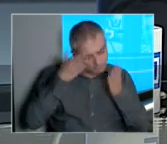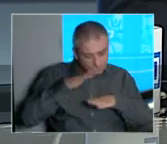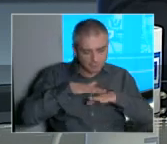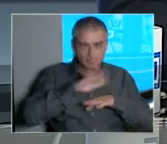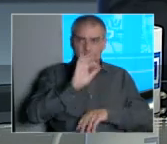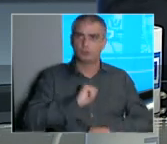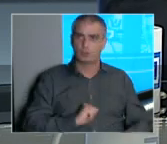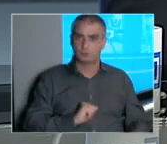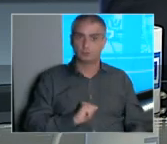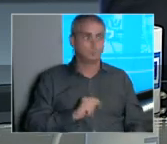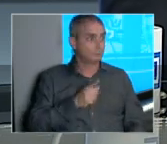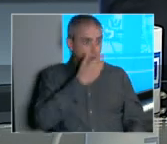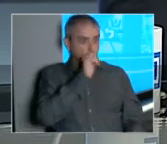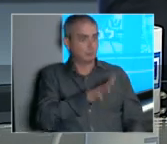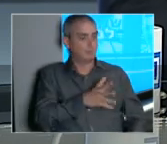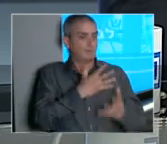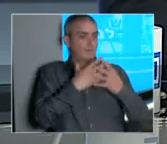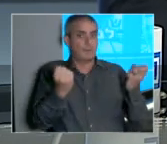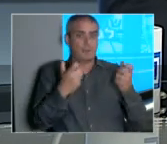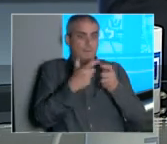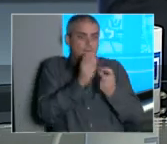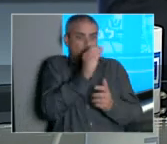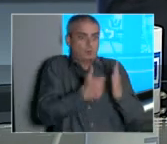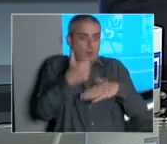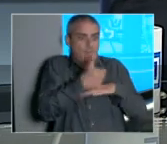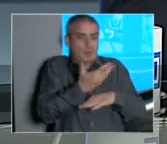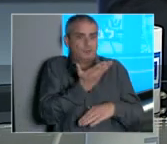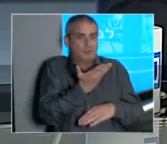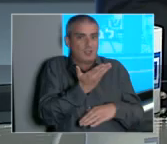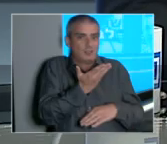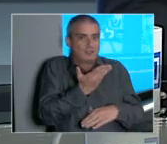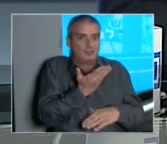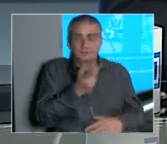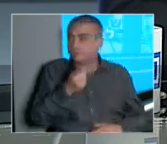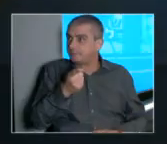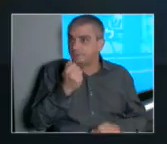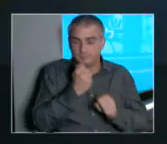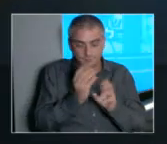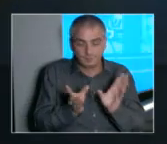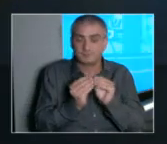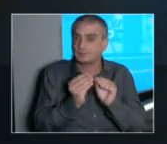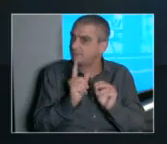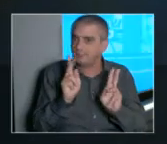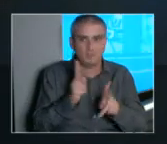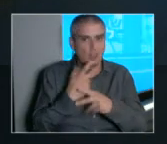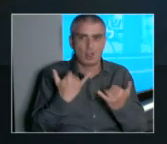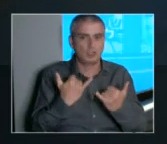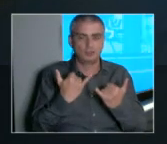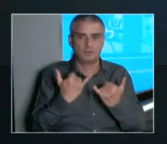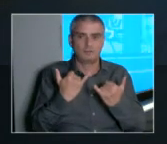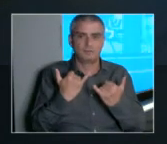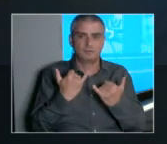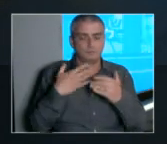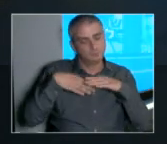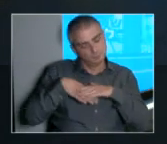בתפקידו. תראי... בזה שהוא עזב ופרק את מפלגה, שהוא עמד בראשה והיה לשמונה מנדטים. היא הלכה איתו ביחד, והיא לא יכולה עכשיו